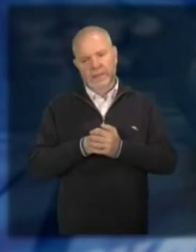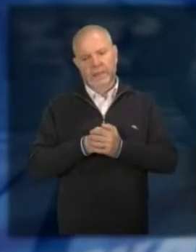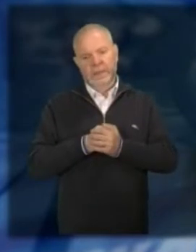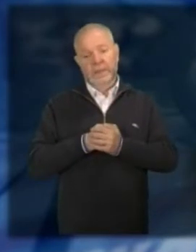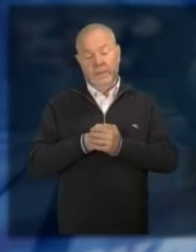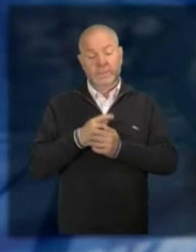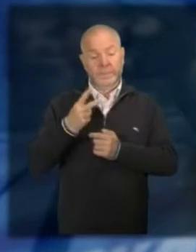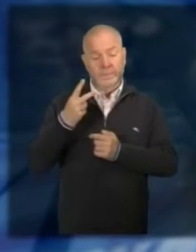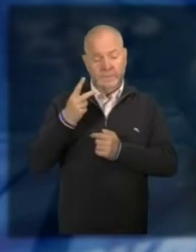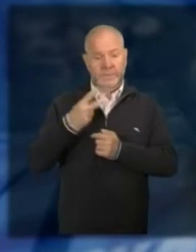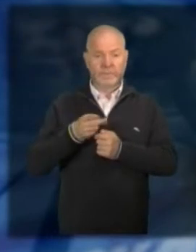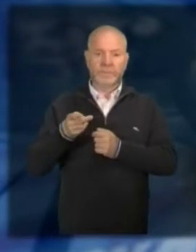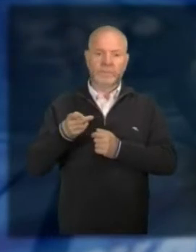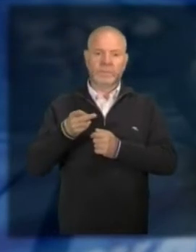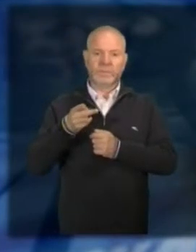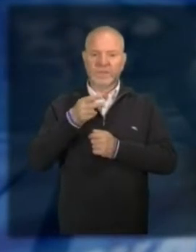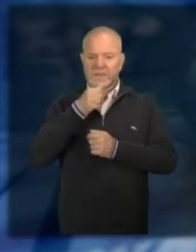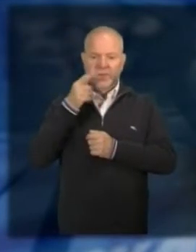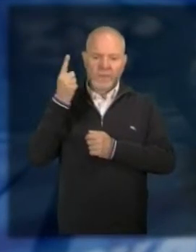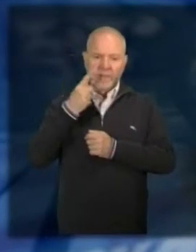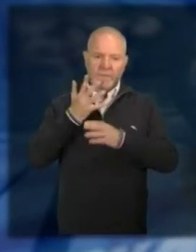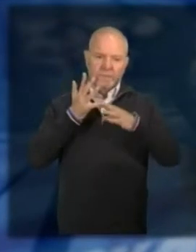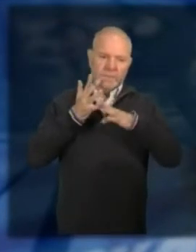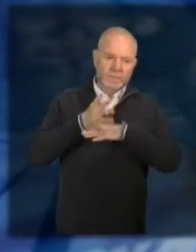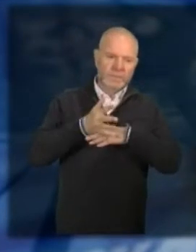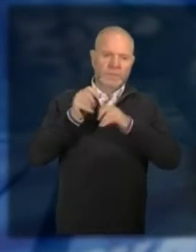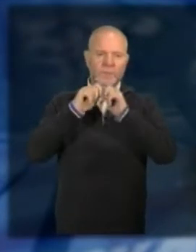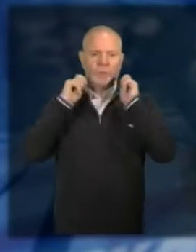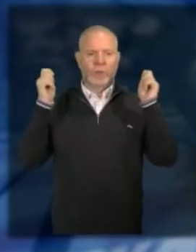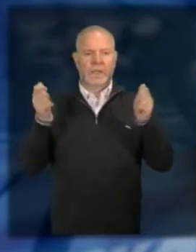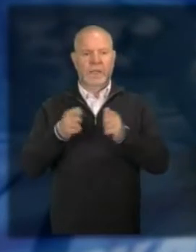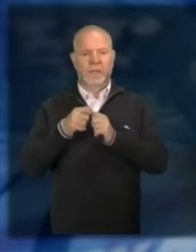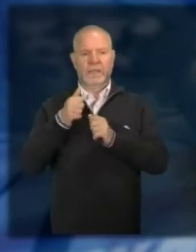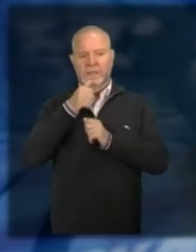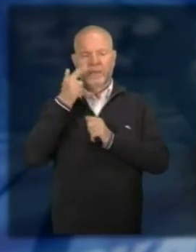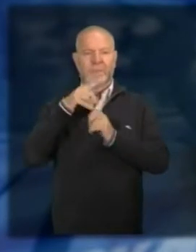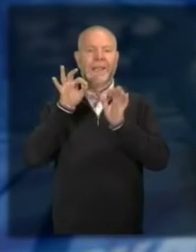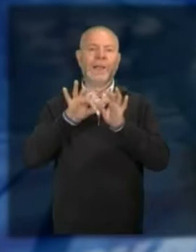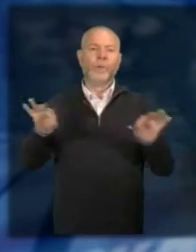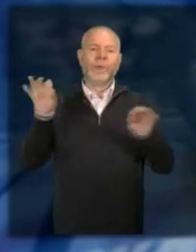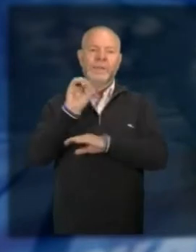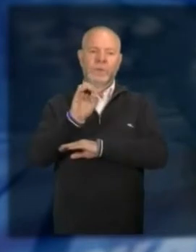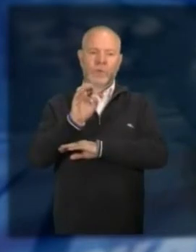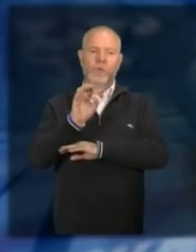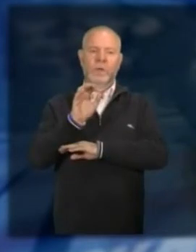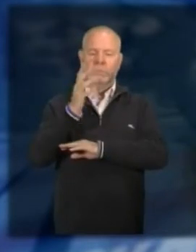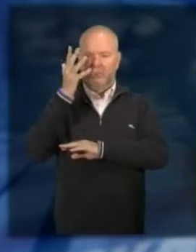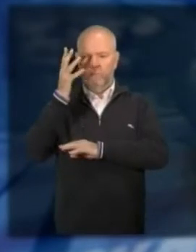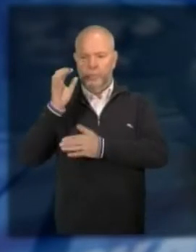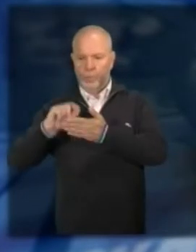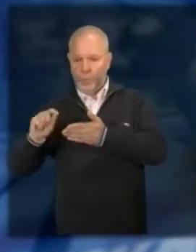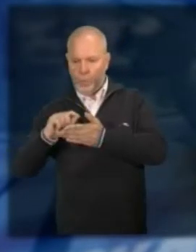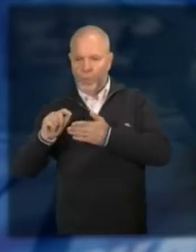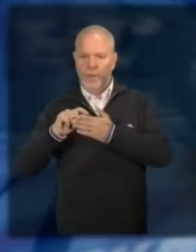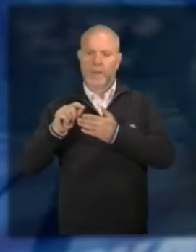per costruire interventi ad ampio raggio, quindi su interventi di tipo educativo, scuola,